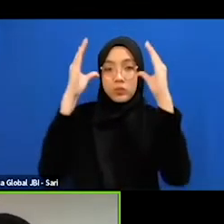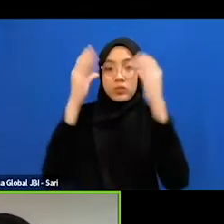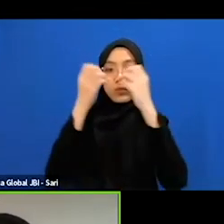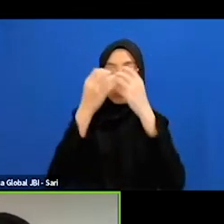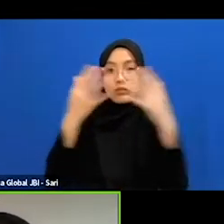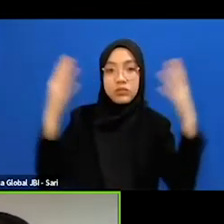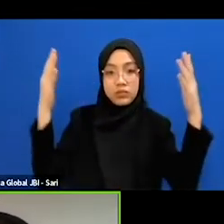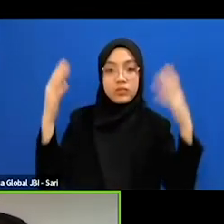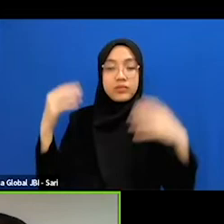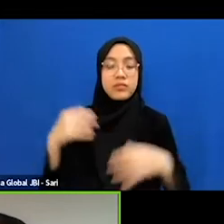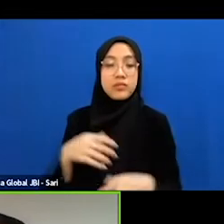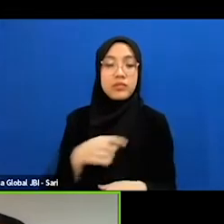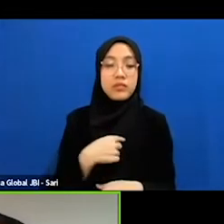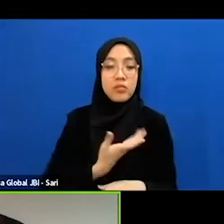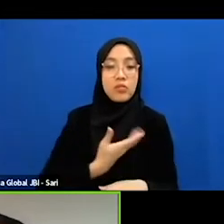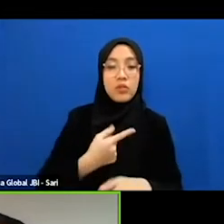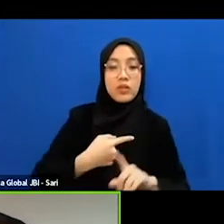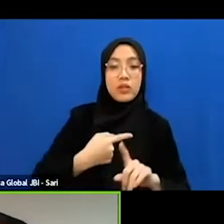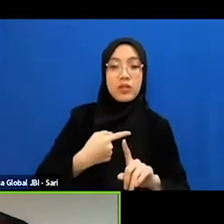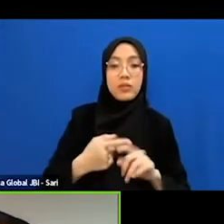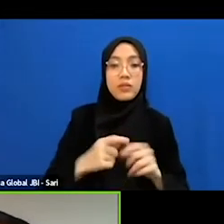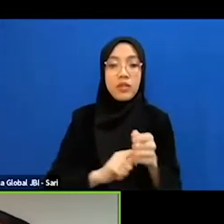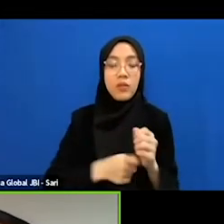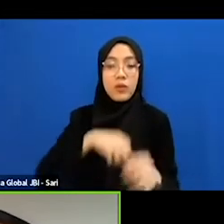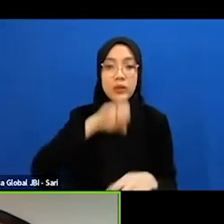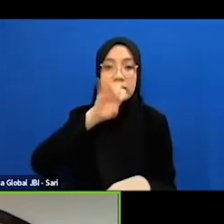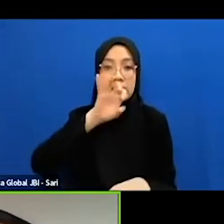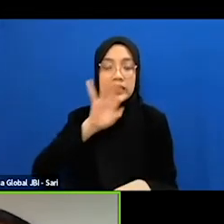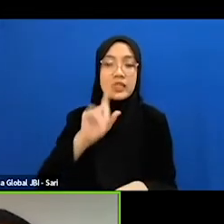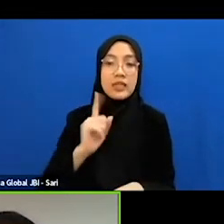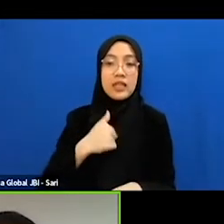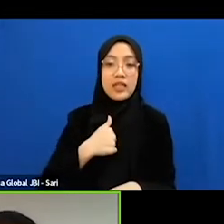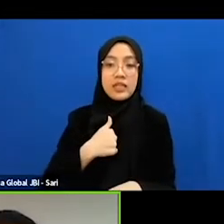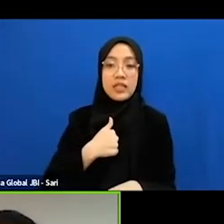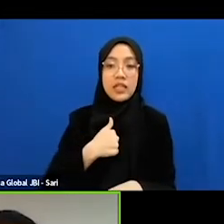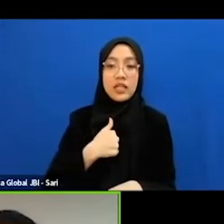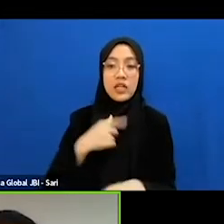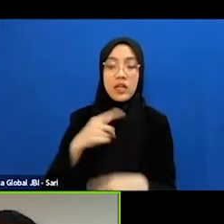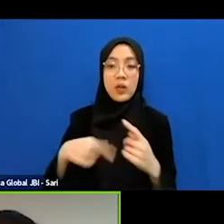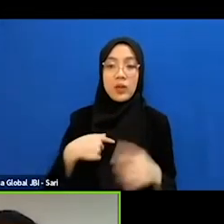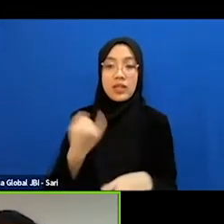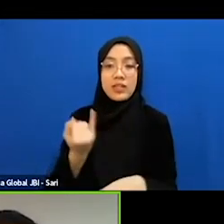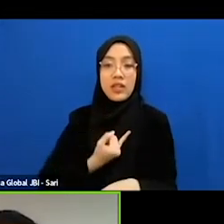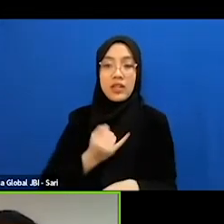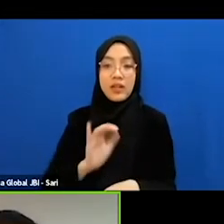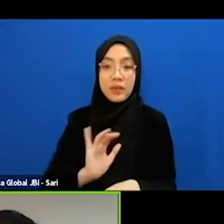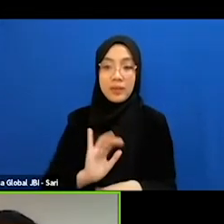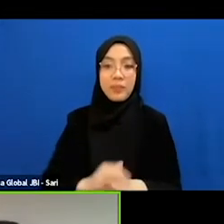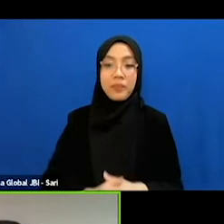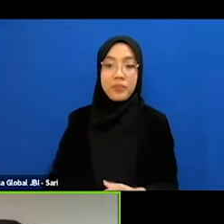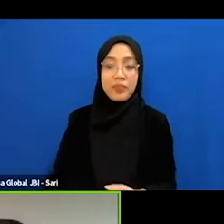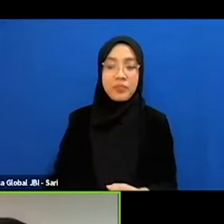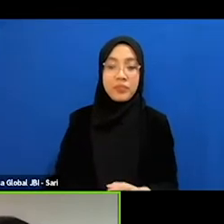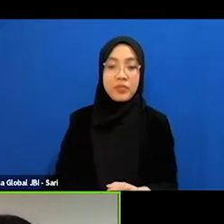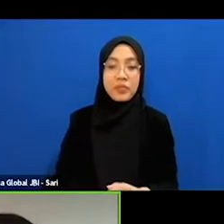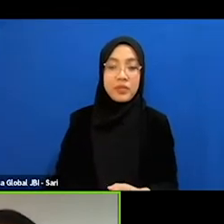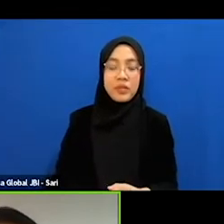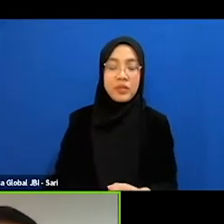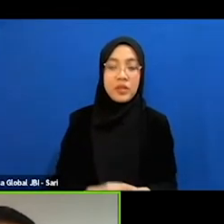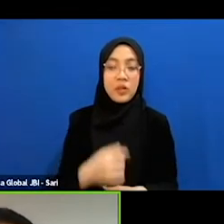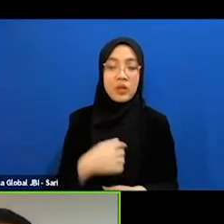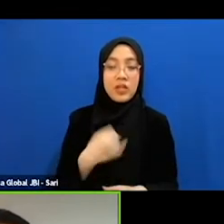Izinkan saya memberikan tanggapan karena saya juga kalau saya tidak Prius eh pernah mengemuka